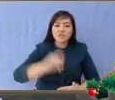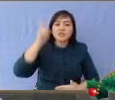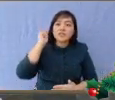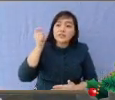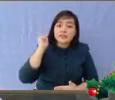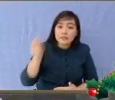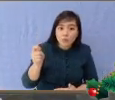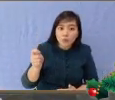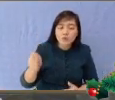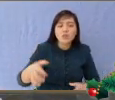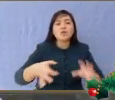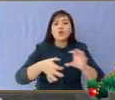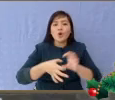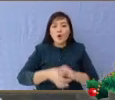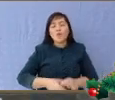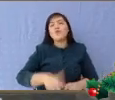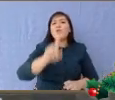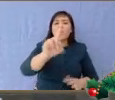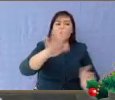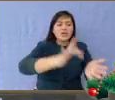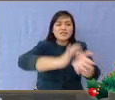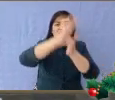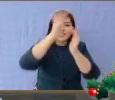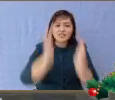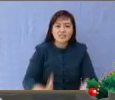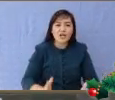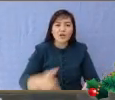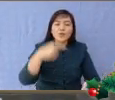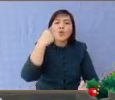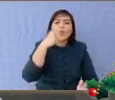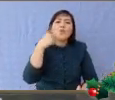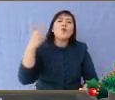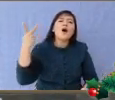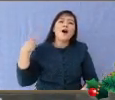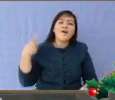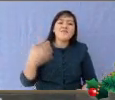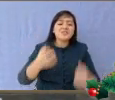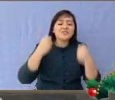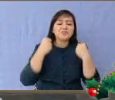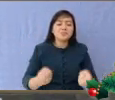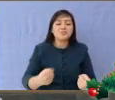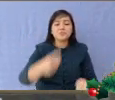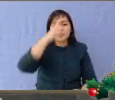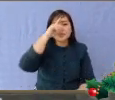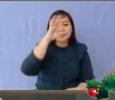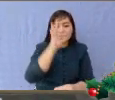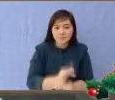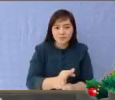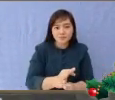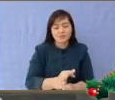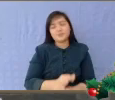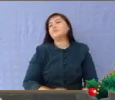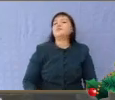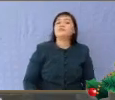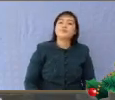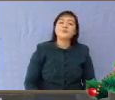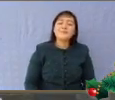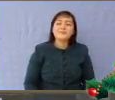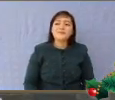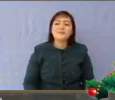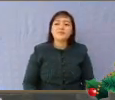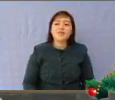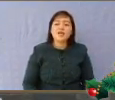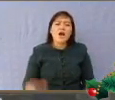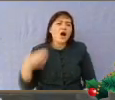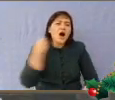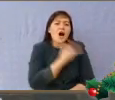yung pananampalataya natin pag dumating yung crisis eh. Dito po nalalaman kung tayo po ay